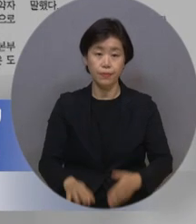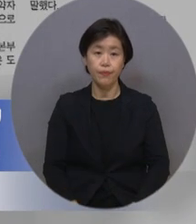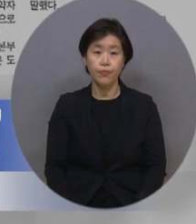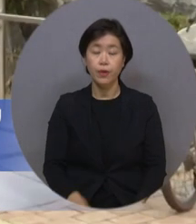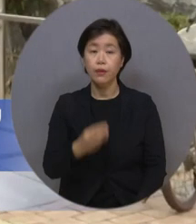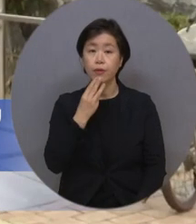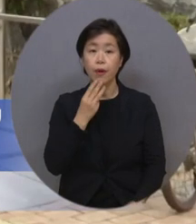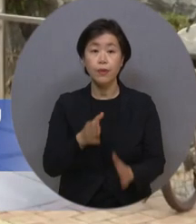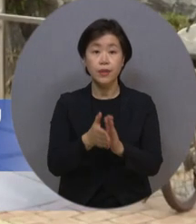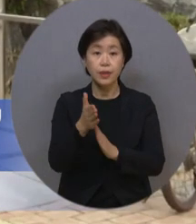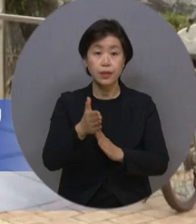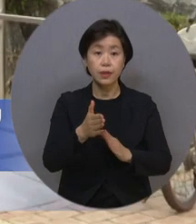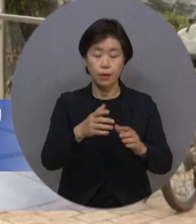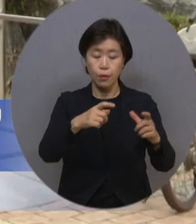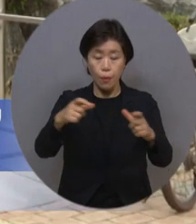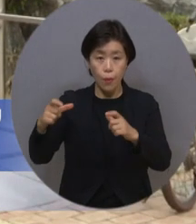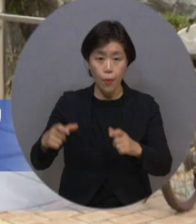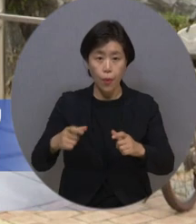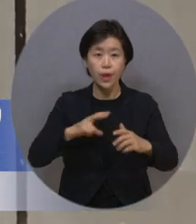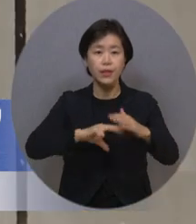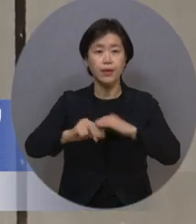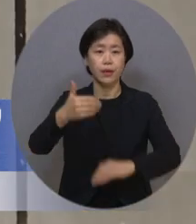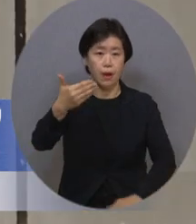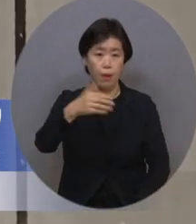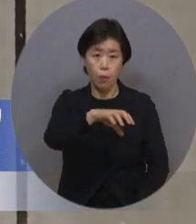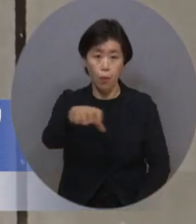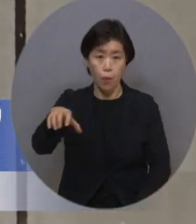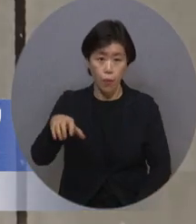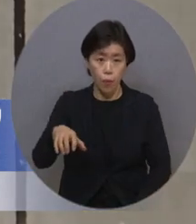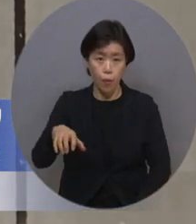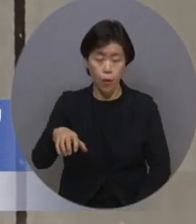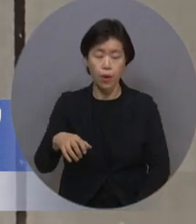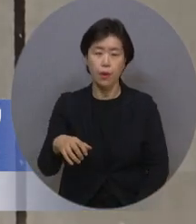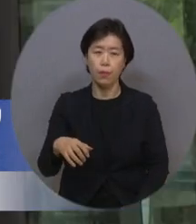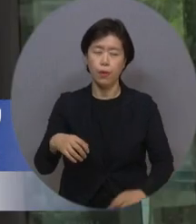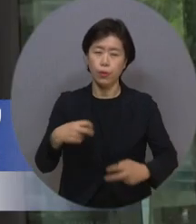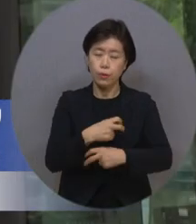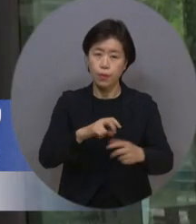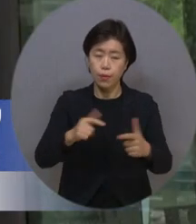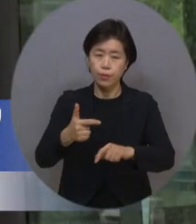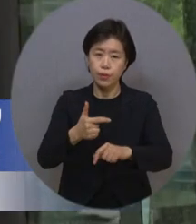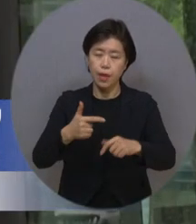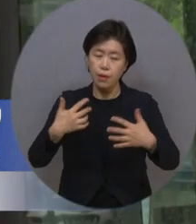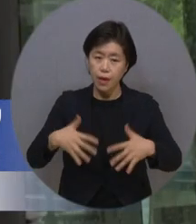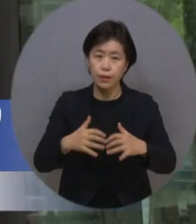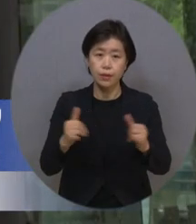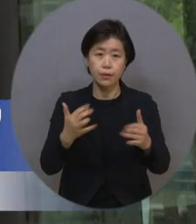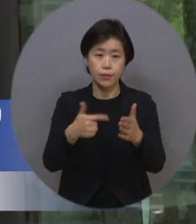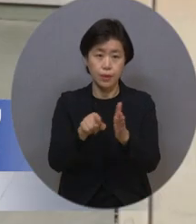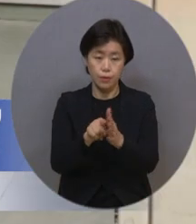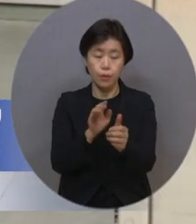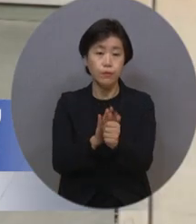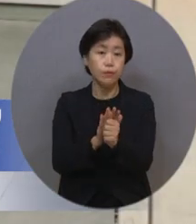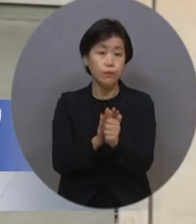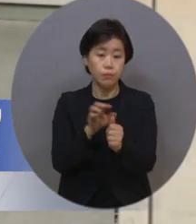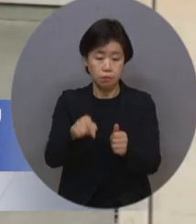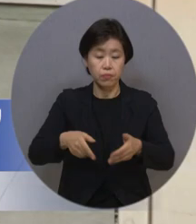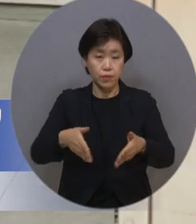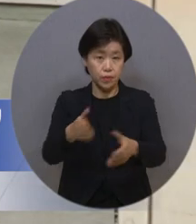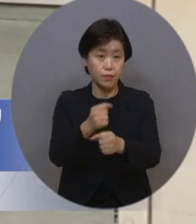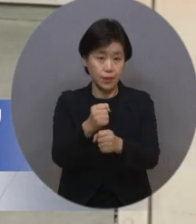9개 역사의 엘리베이터를 이용하는 교통 이동 약자를 위한이 안전동선 세이프로드를 설치했습니다 이에